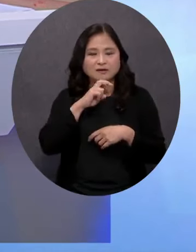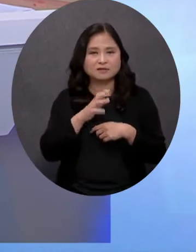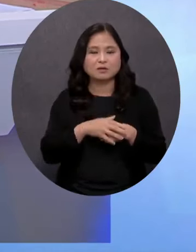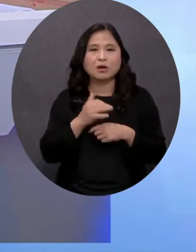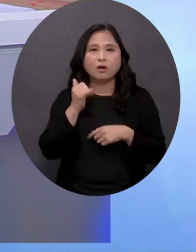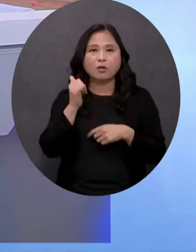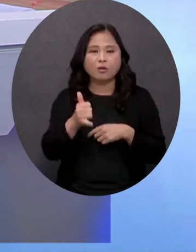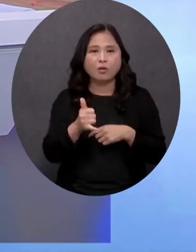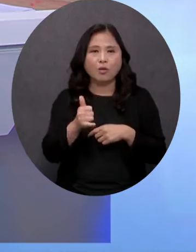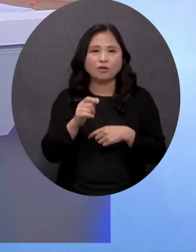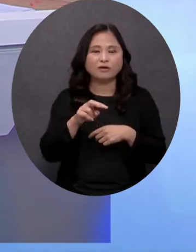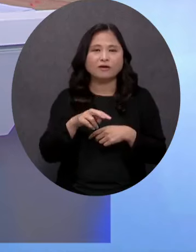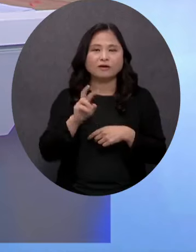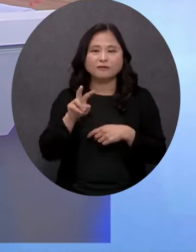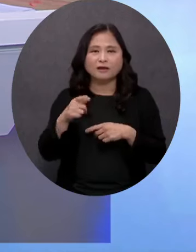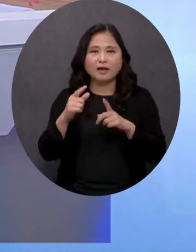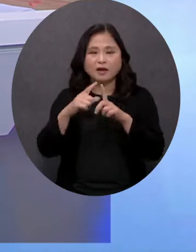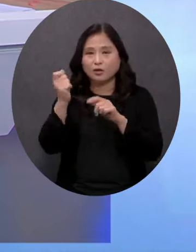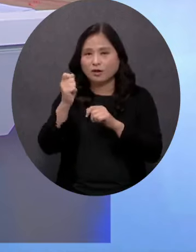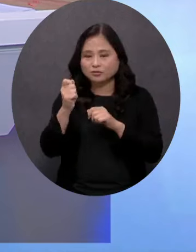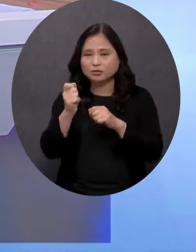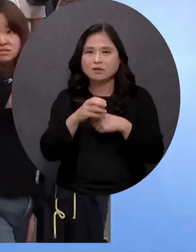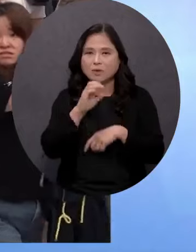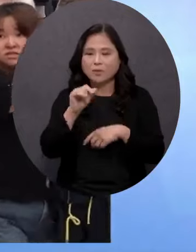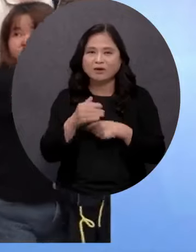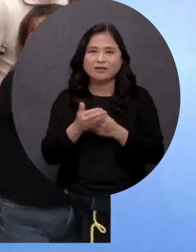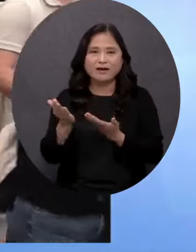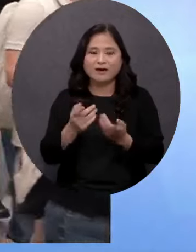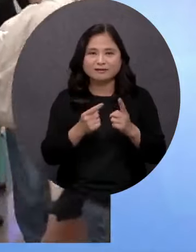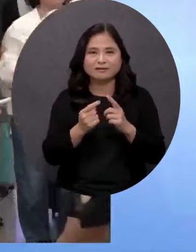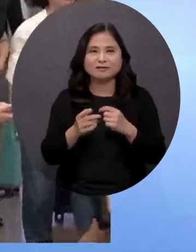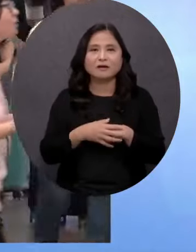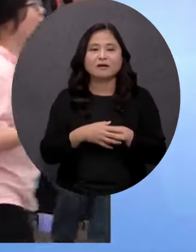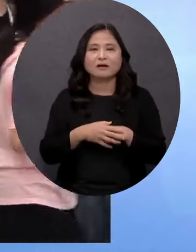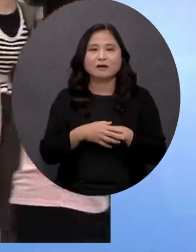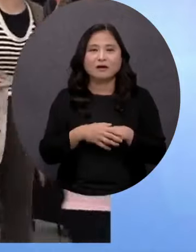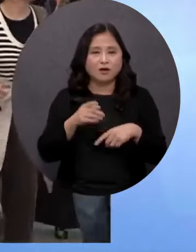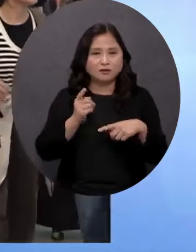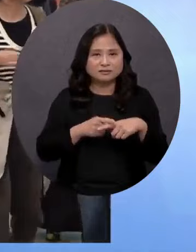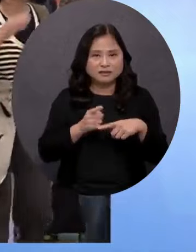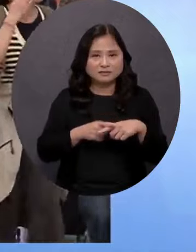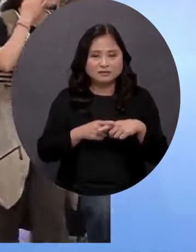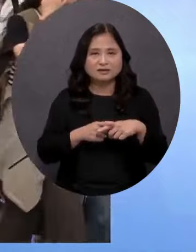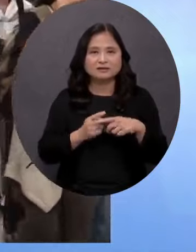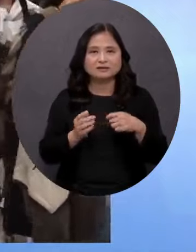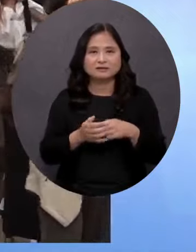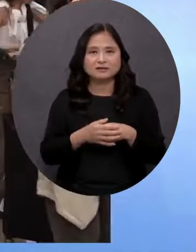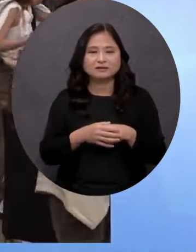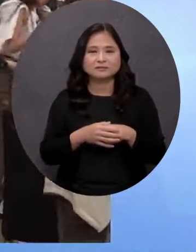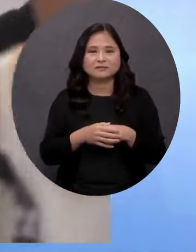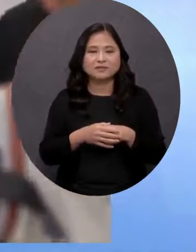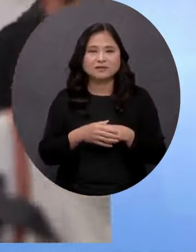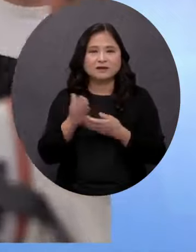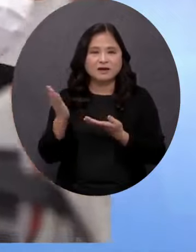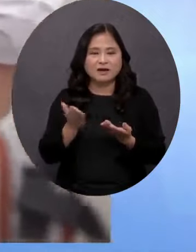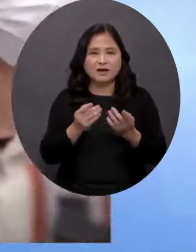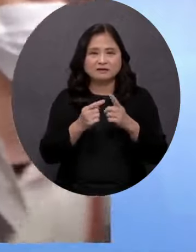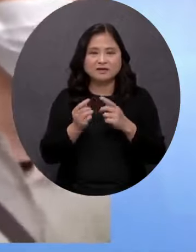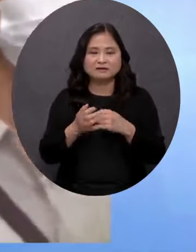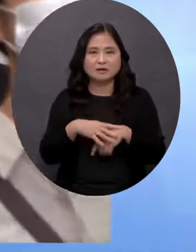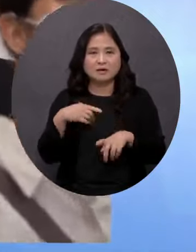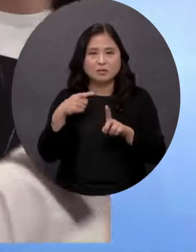咧睇嗰啲旅行團啊，問下啲客人啊咁樣，原來咧客人真係有咧，即係啲客人啦，咁咧係真係為咗